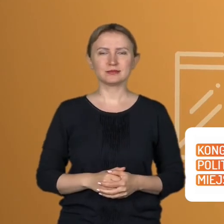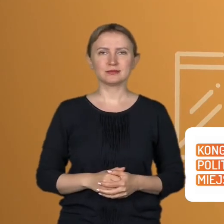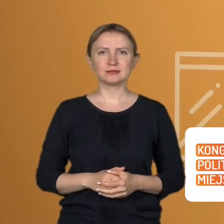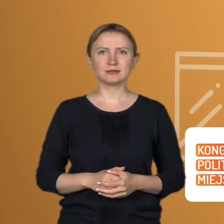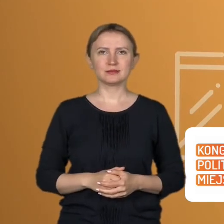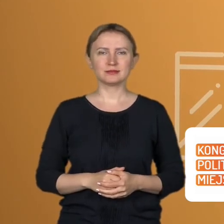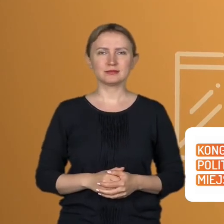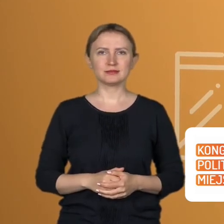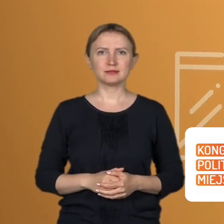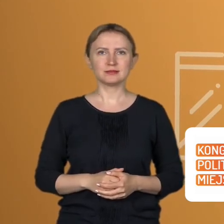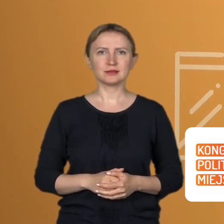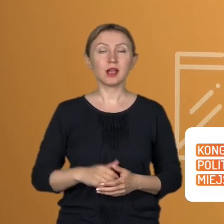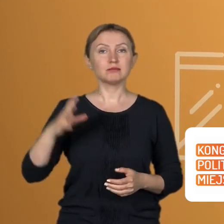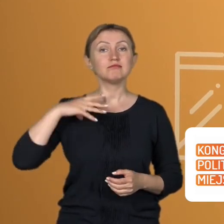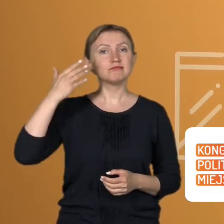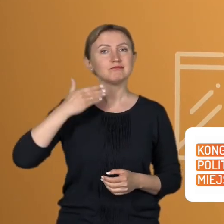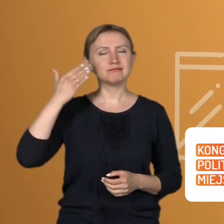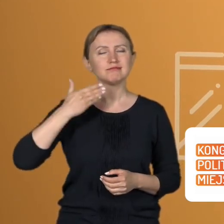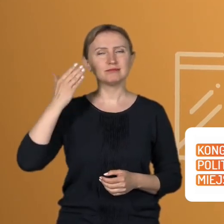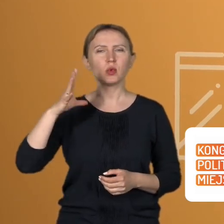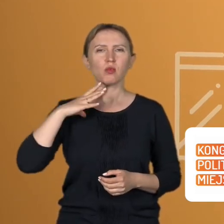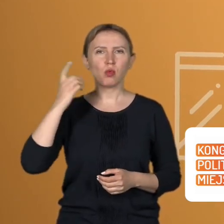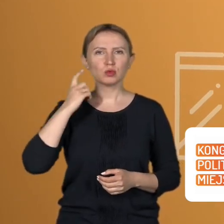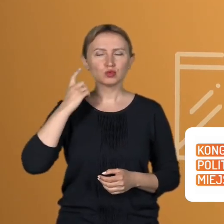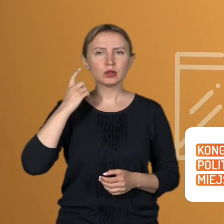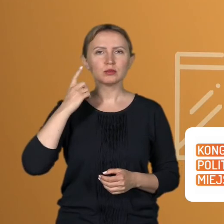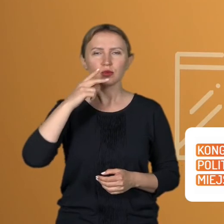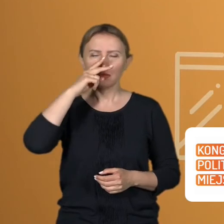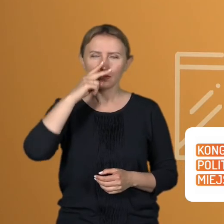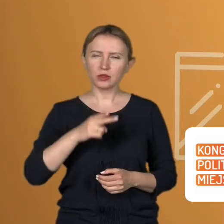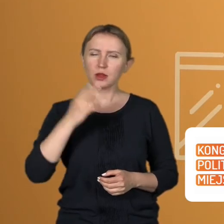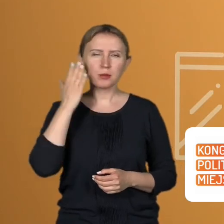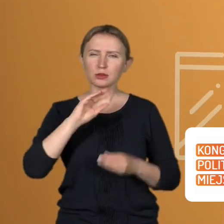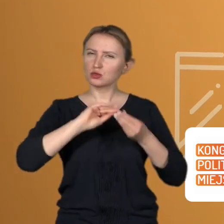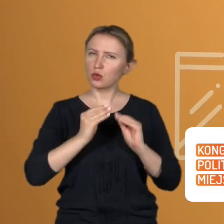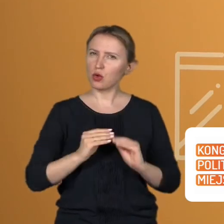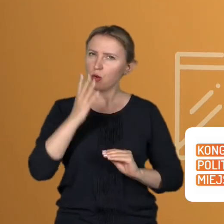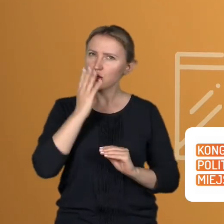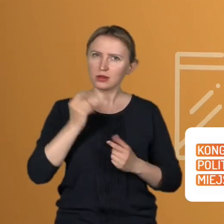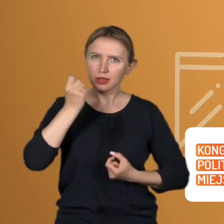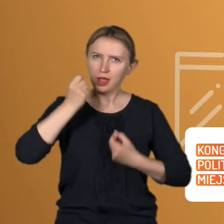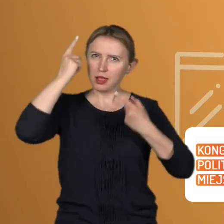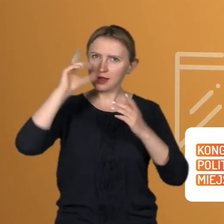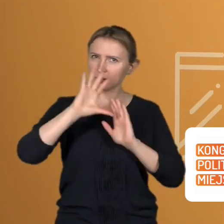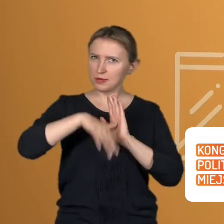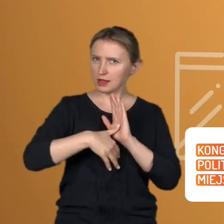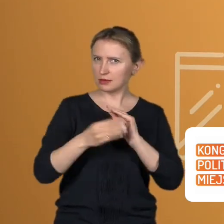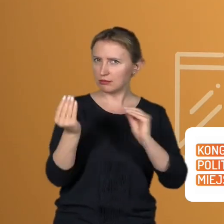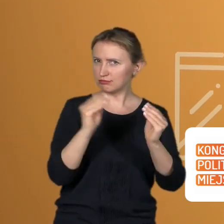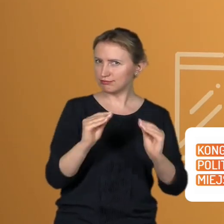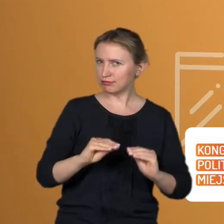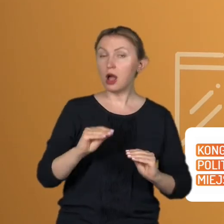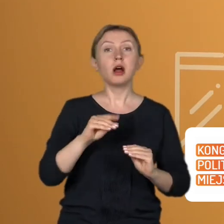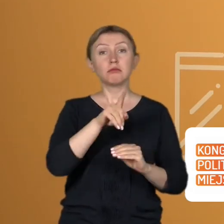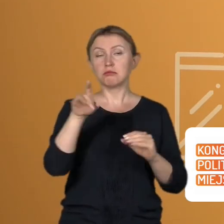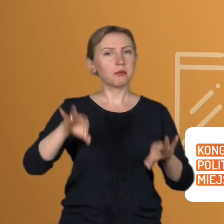Szanowni Państwo, z tych wypowiedzi, które tutaj słyszeliśmy, wyłania się taki bardzo złożony obraz inteligencji miejskiej, bo panowie